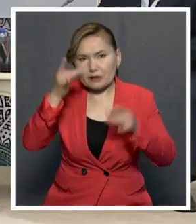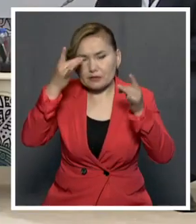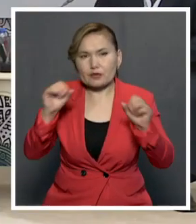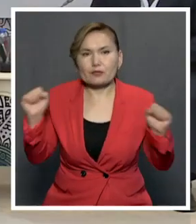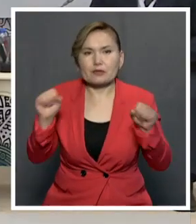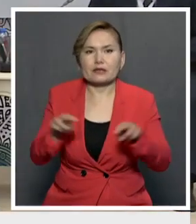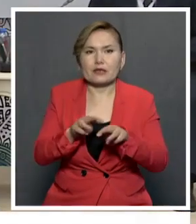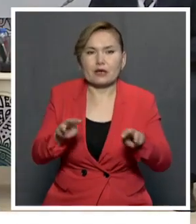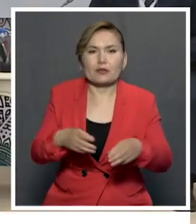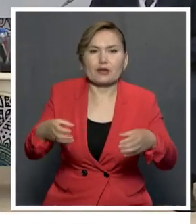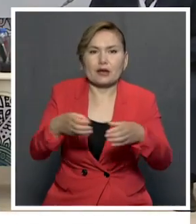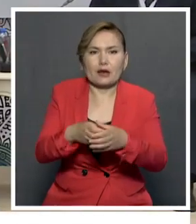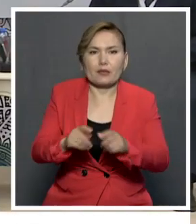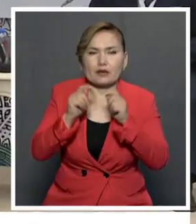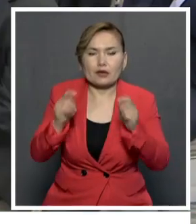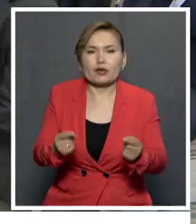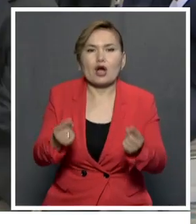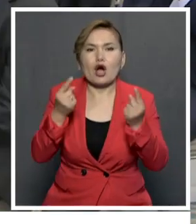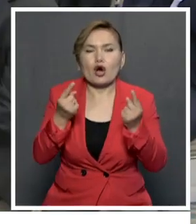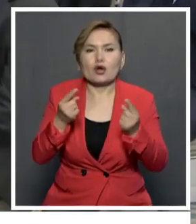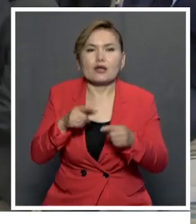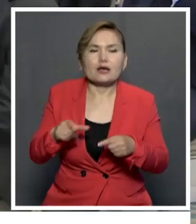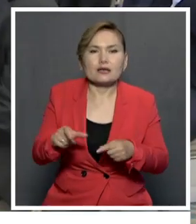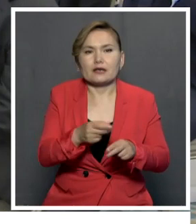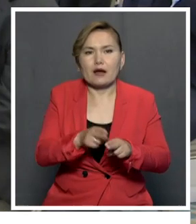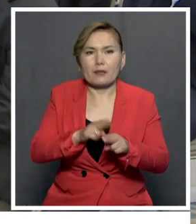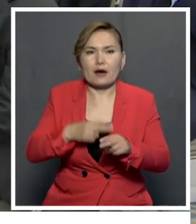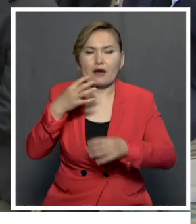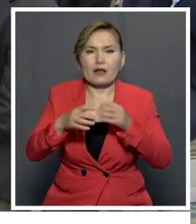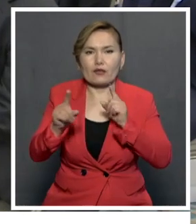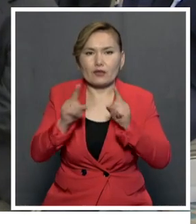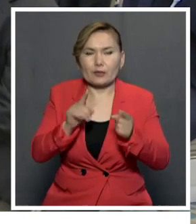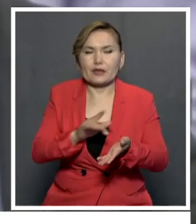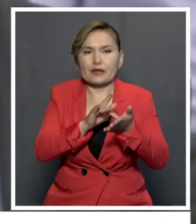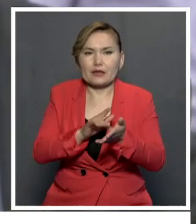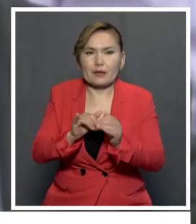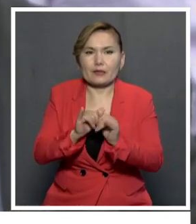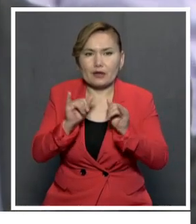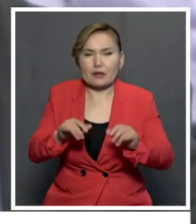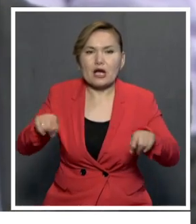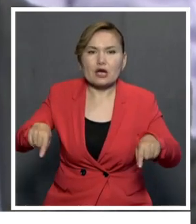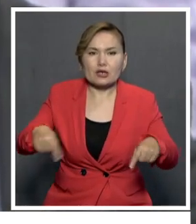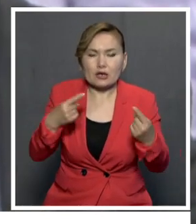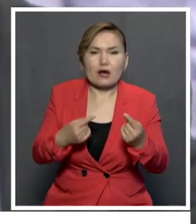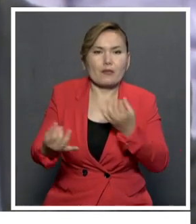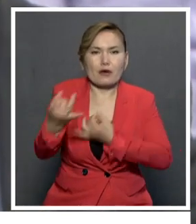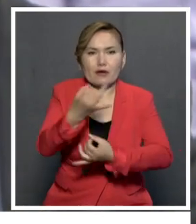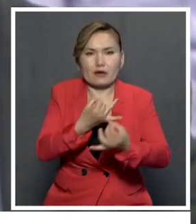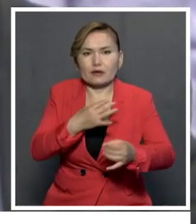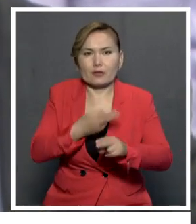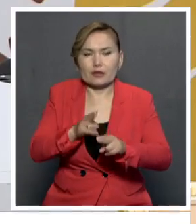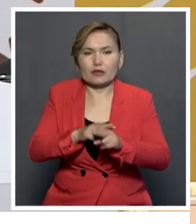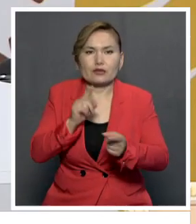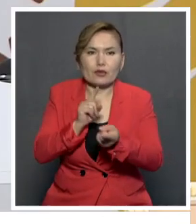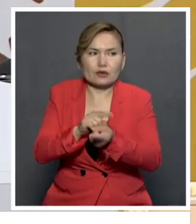мәдениет және спорт министрлігі ұйымдастырған Ұлы Жібек жолы Ұлы мұра атты халықаралық форумда туризм саласын жаңаша дамытудың жолдары сөз болды.